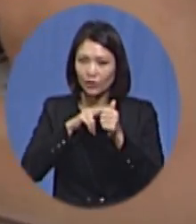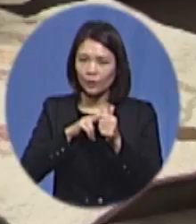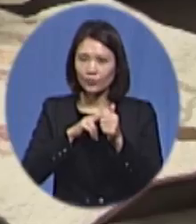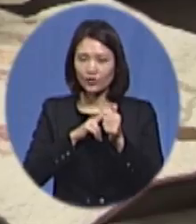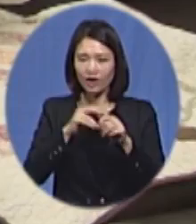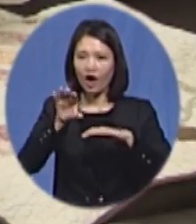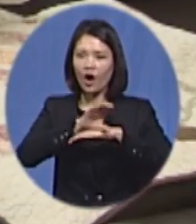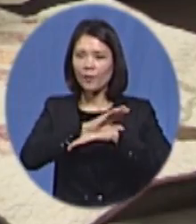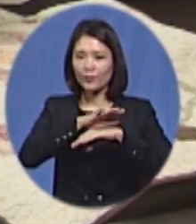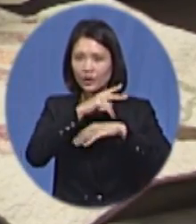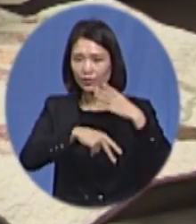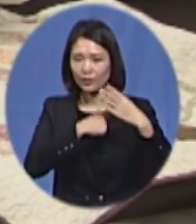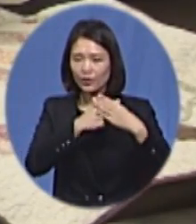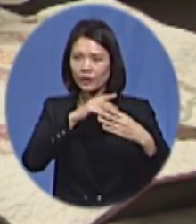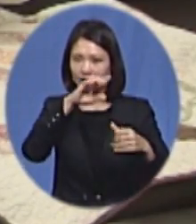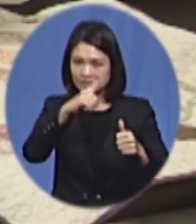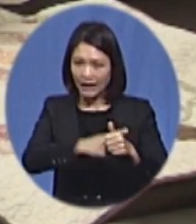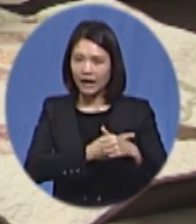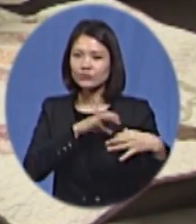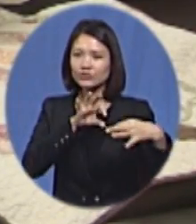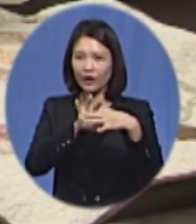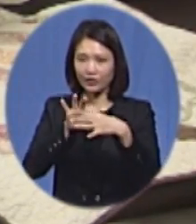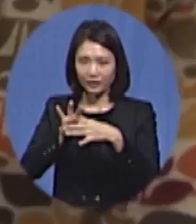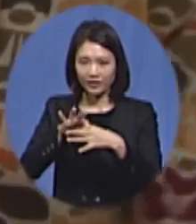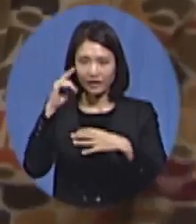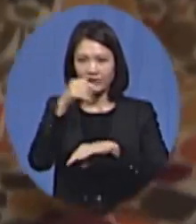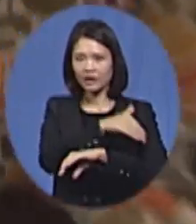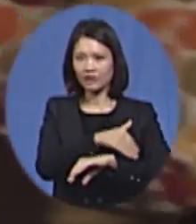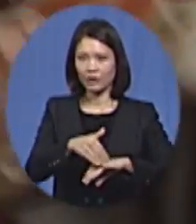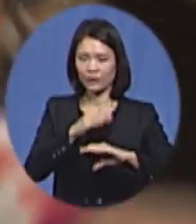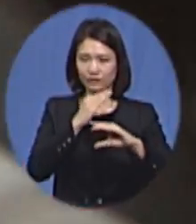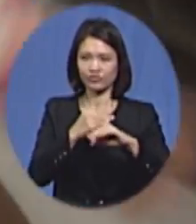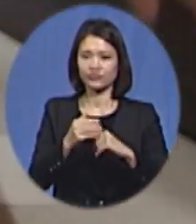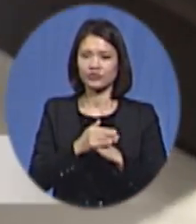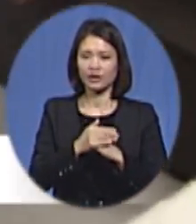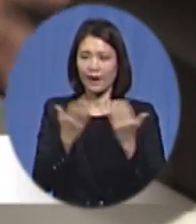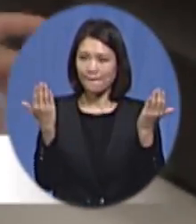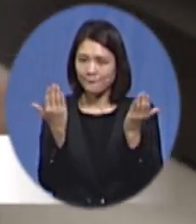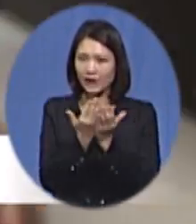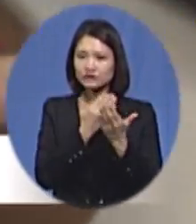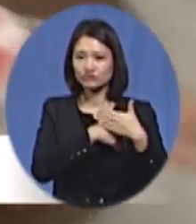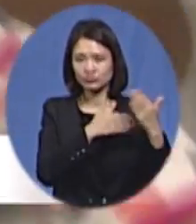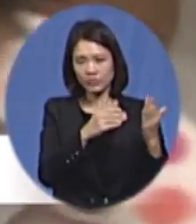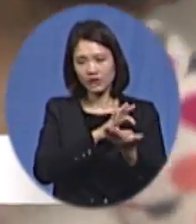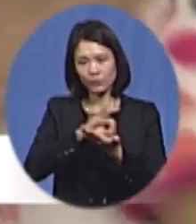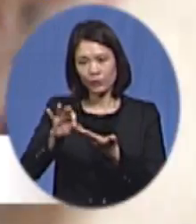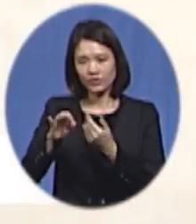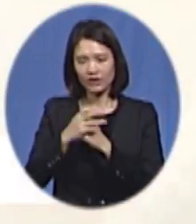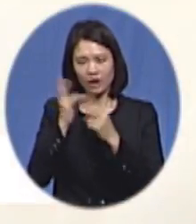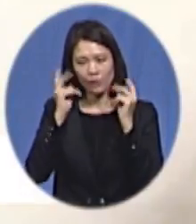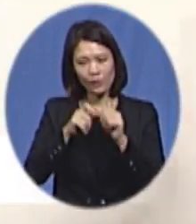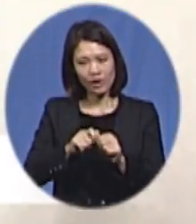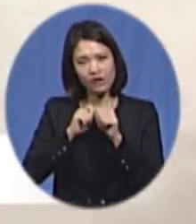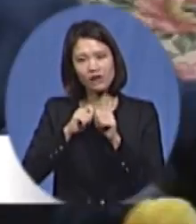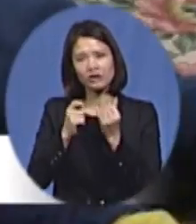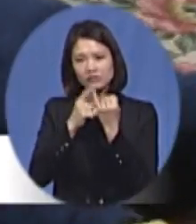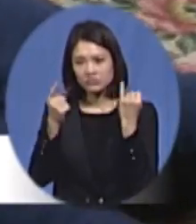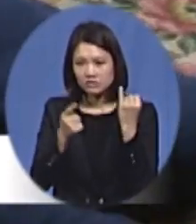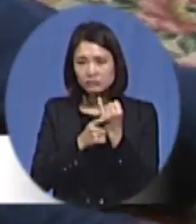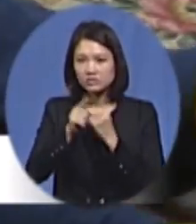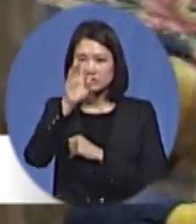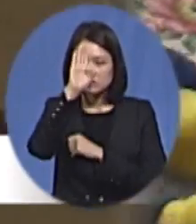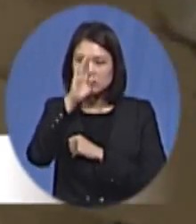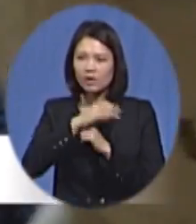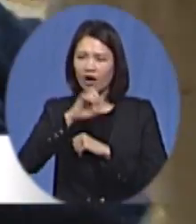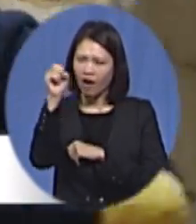전산 시스템으로 자동 연계한다는 구상입니다. 맞춤반을 이용하다가 구직, 임신, 질병과